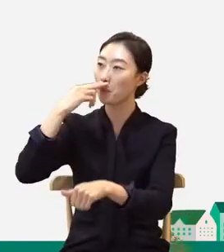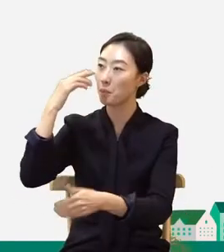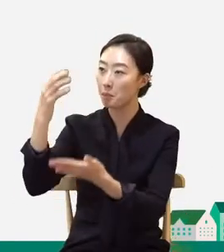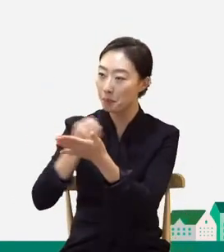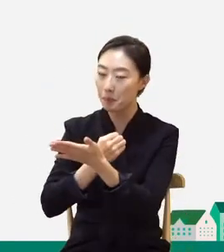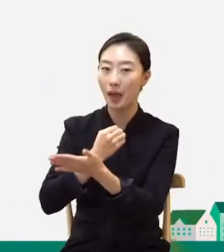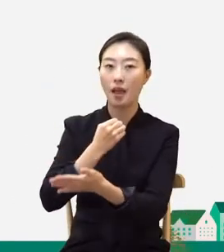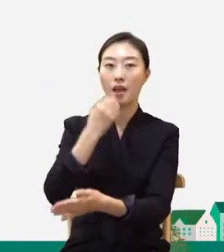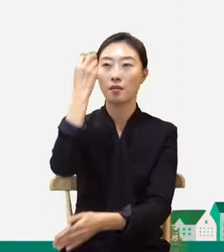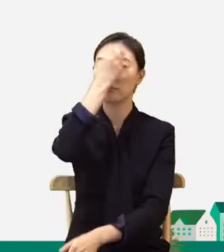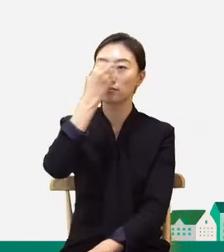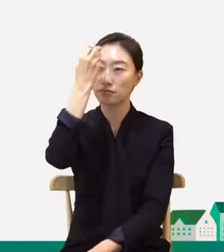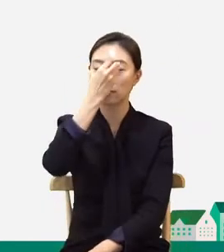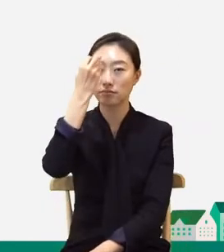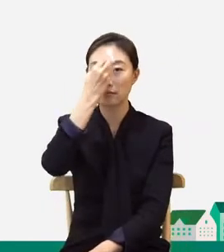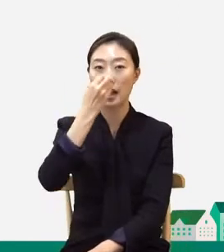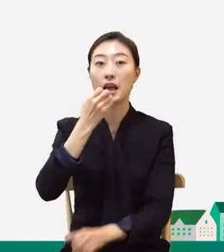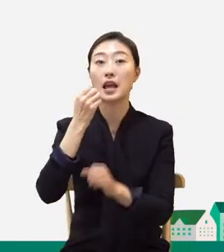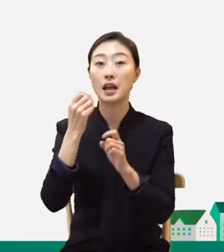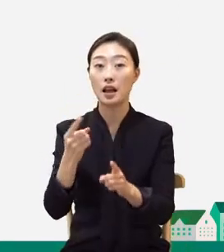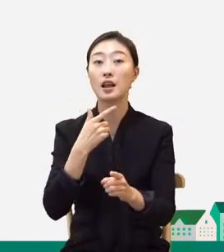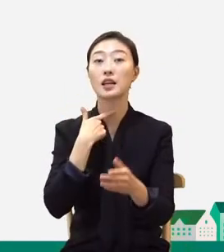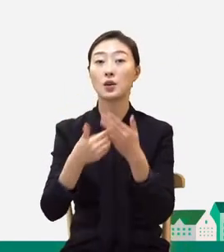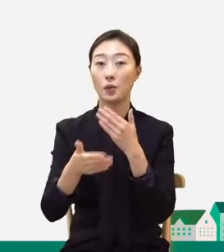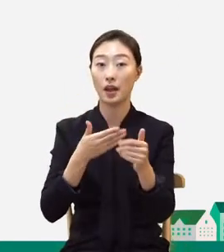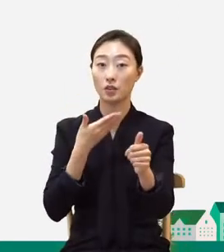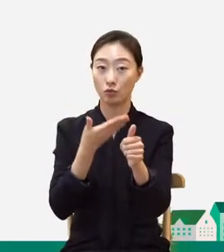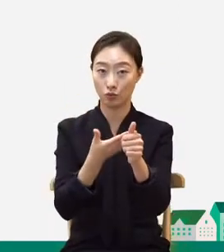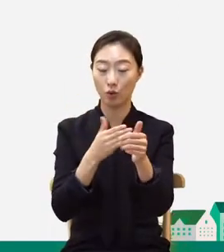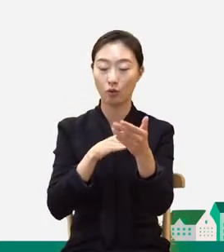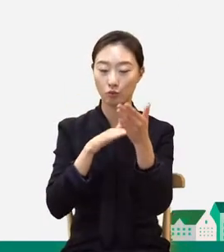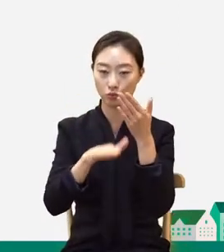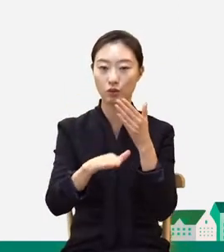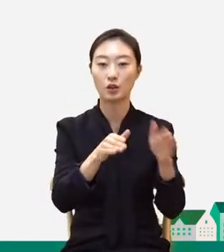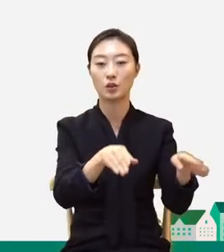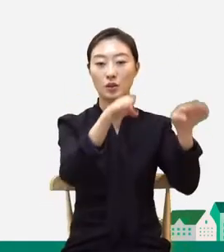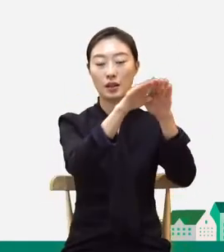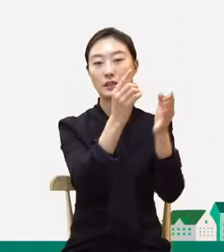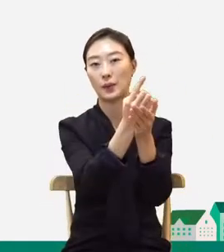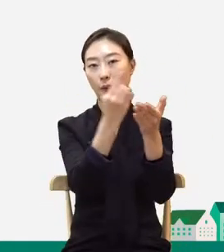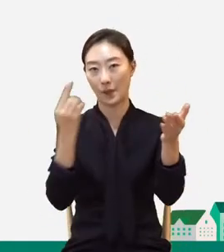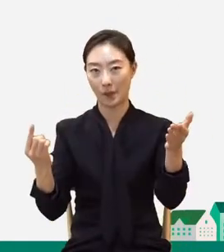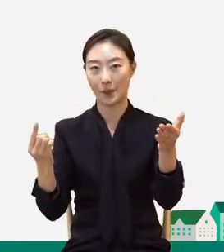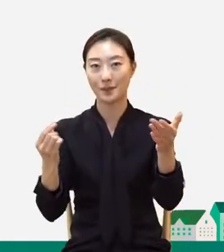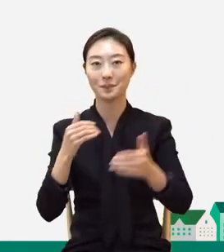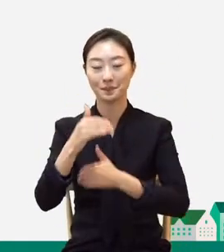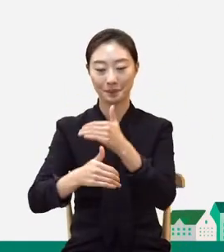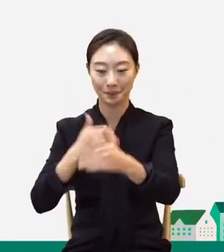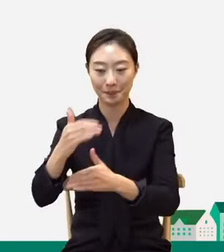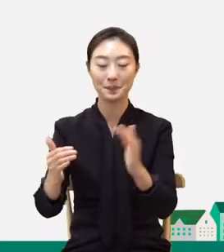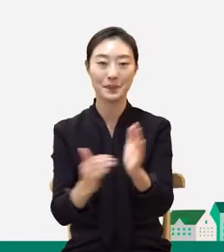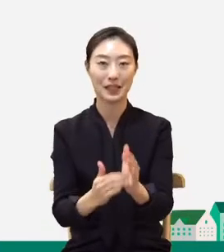수 있도록 하는 것들로 지원을 한 뒤에 퇴소를 할 수 있도록 한 바가 있습니다.